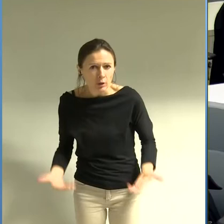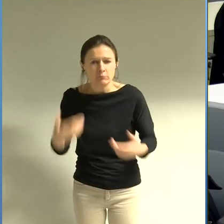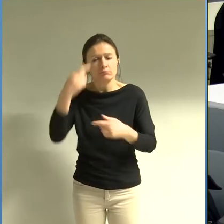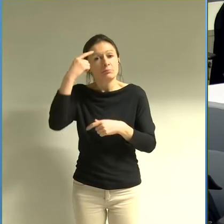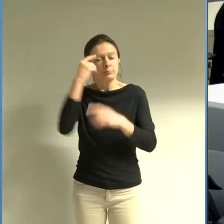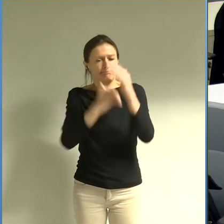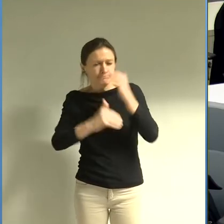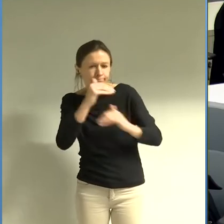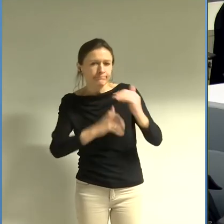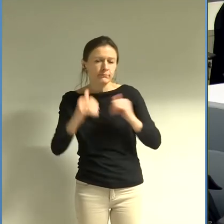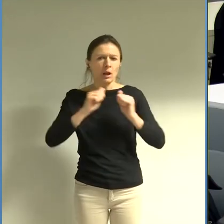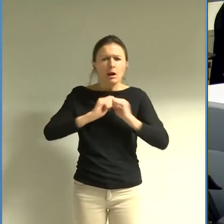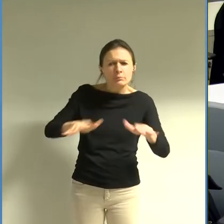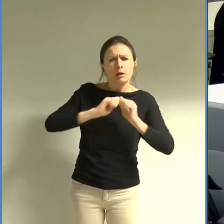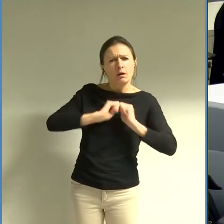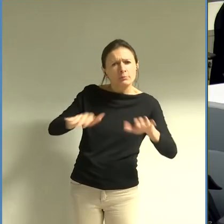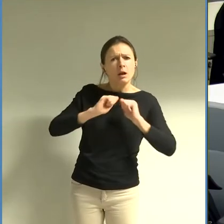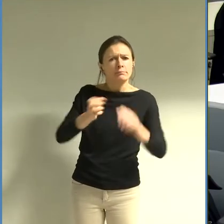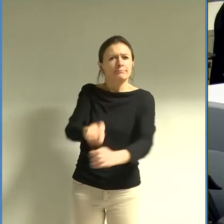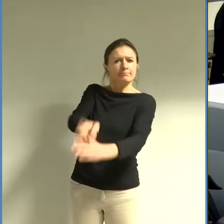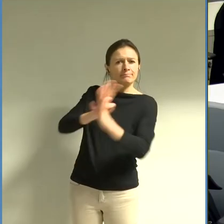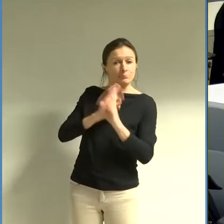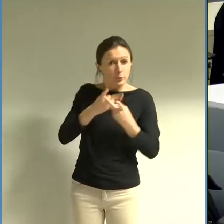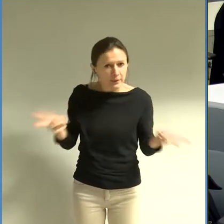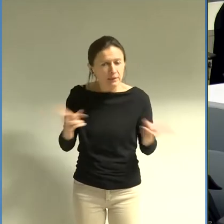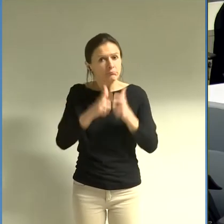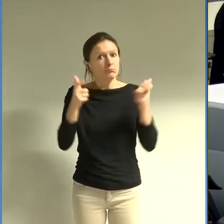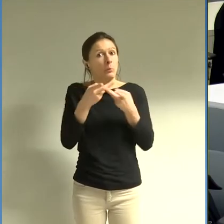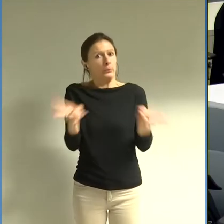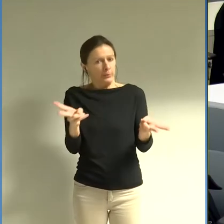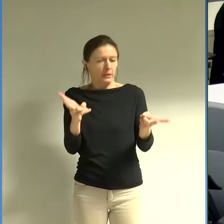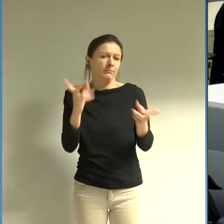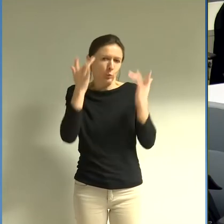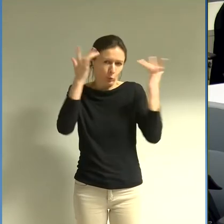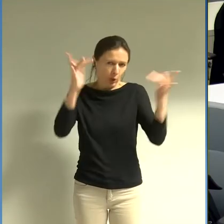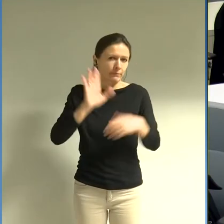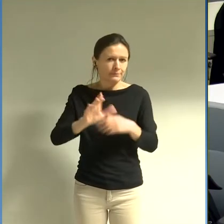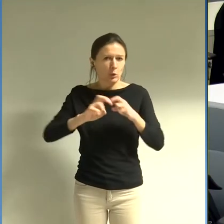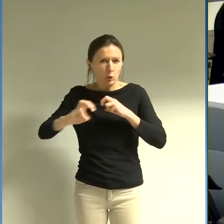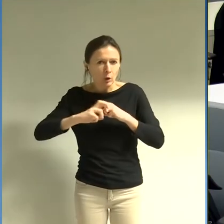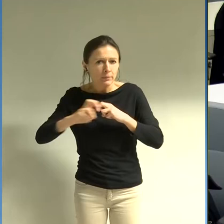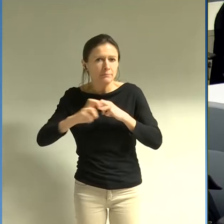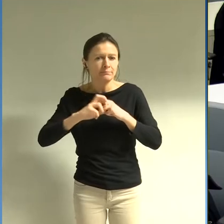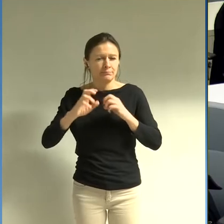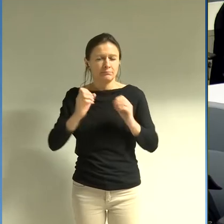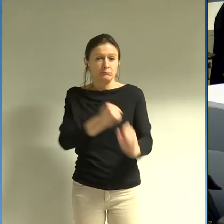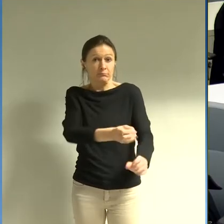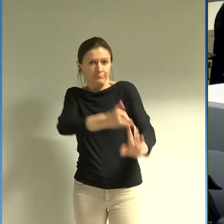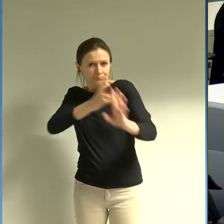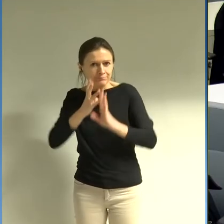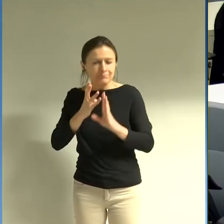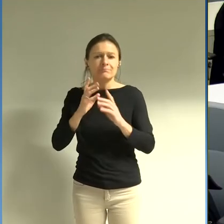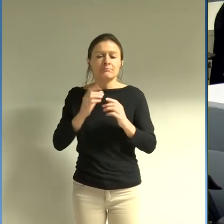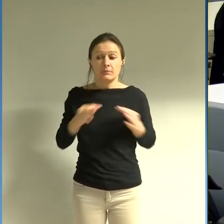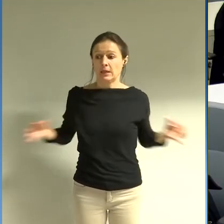et à la diffusion elle est un équipement public culturel grenoblois structurants ancrée dans un territoire